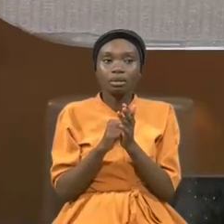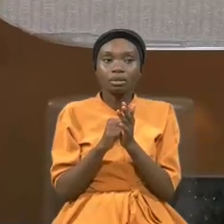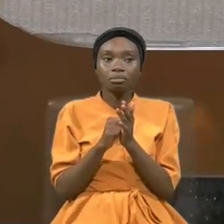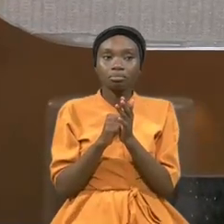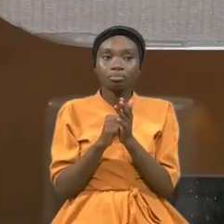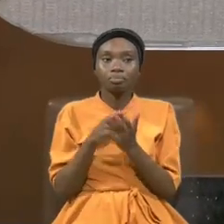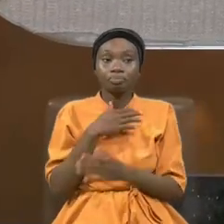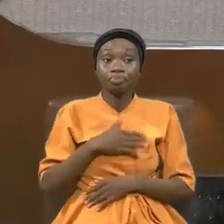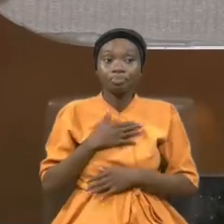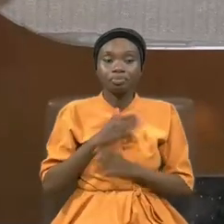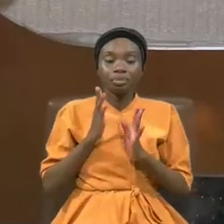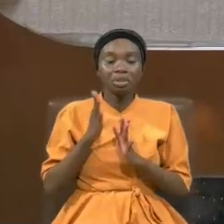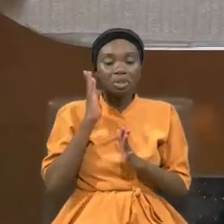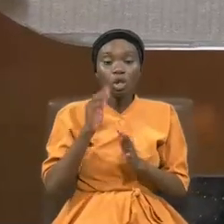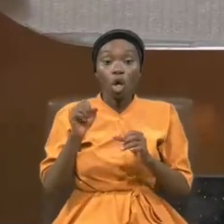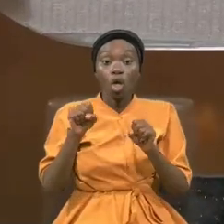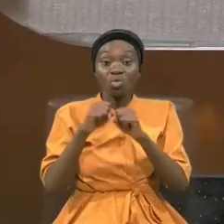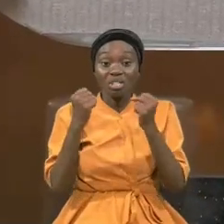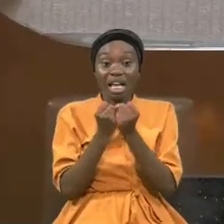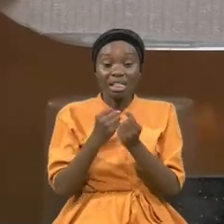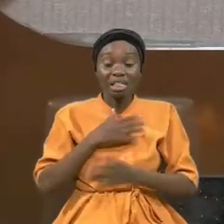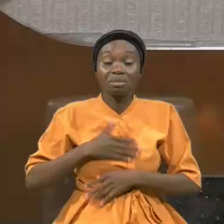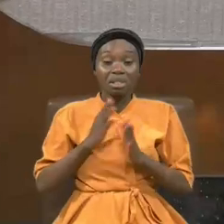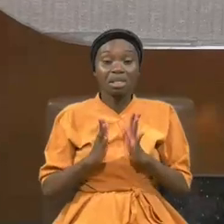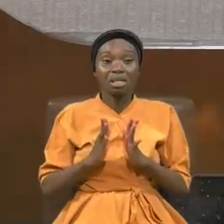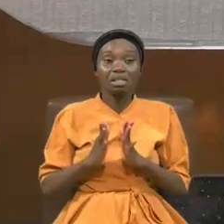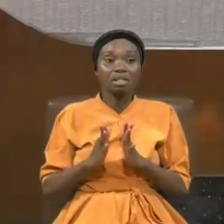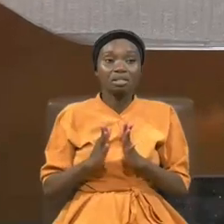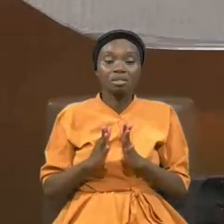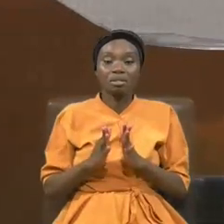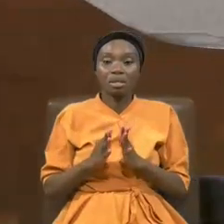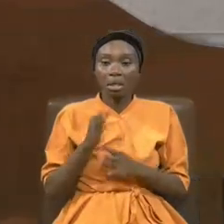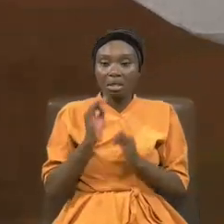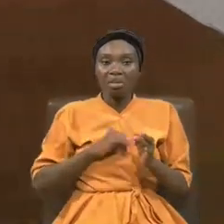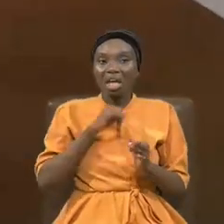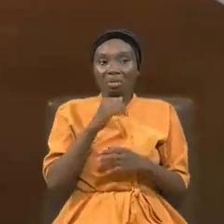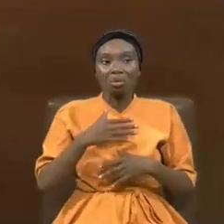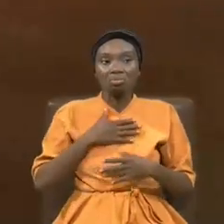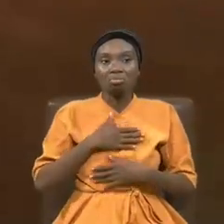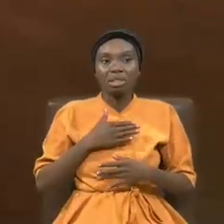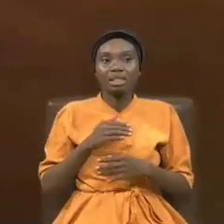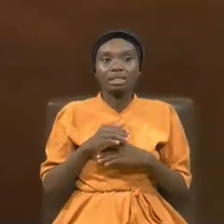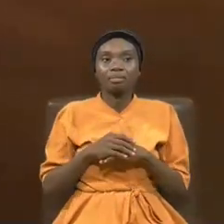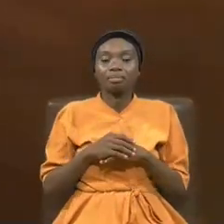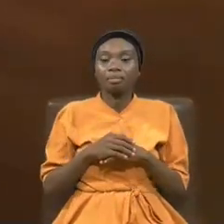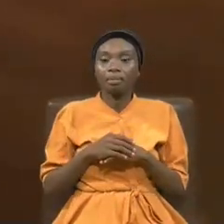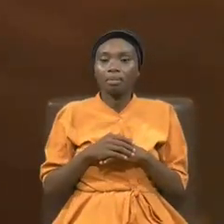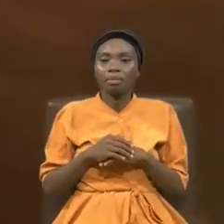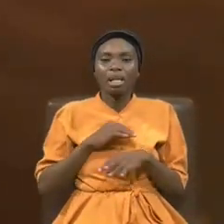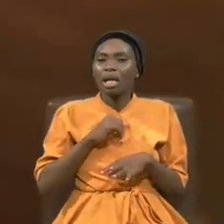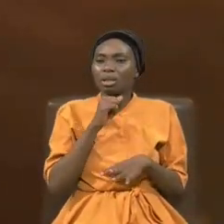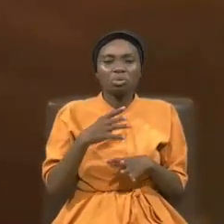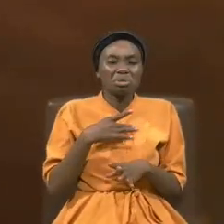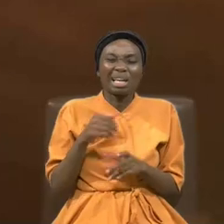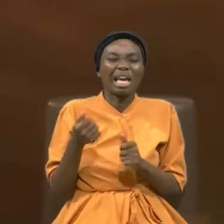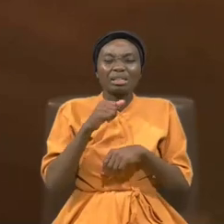ciel. Ceux qui plaisent à la société, si je ne leur plais pas, Moi, je